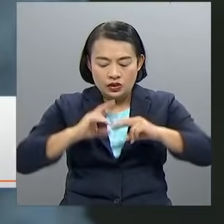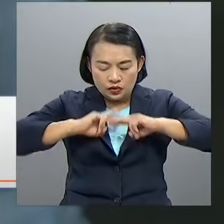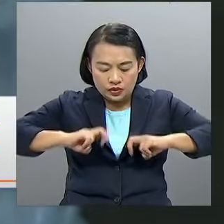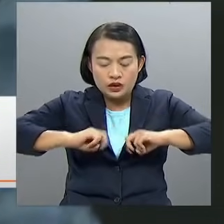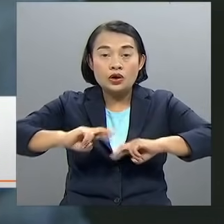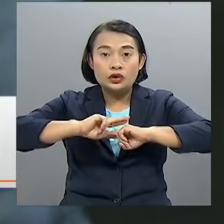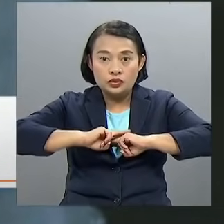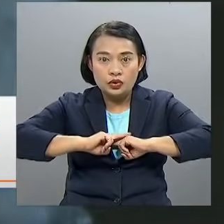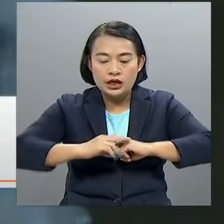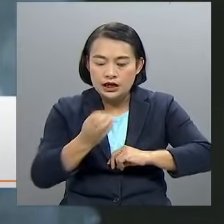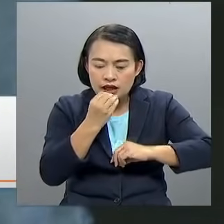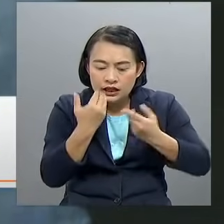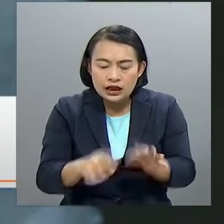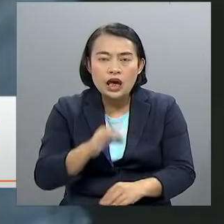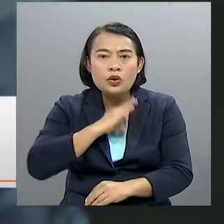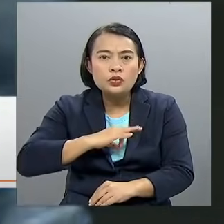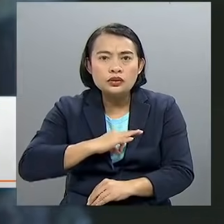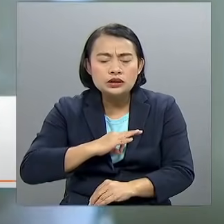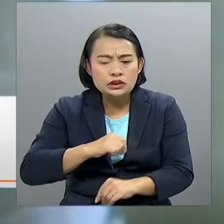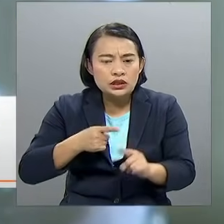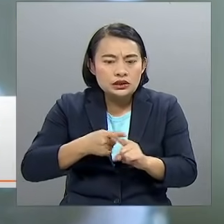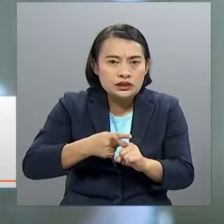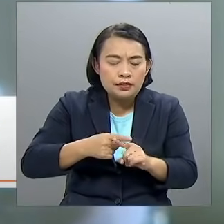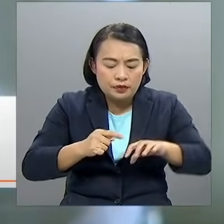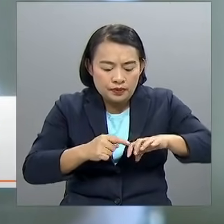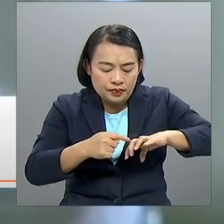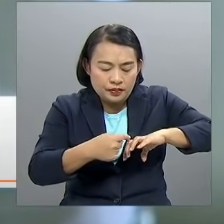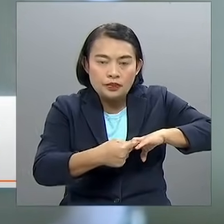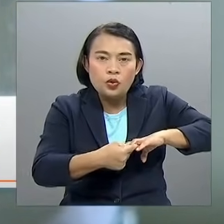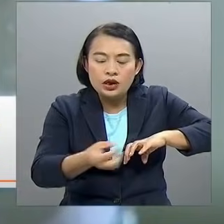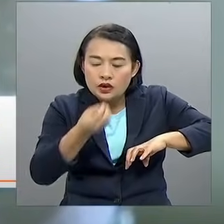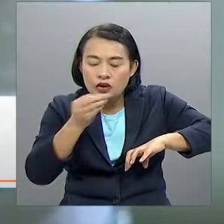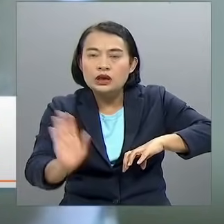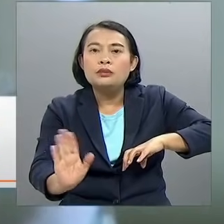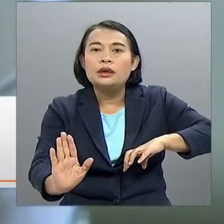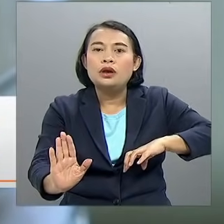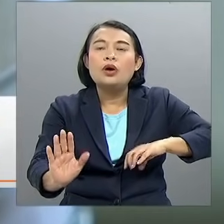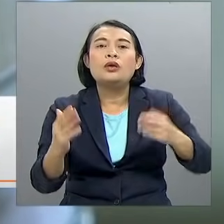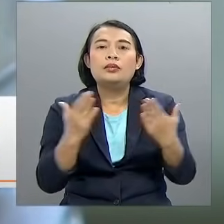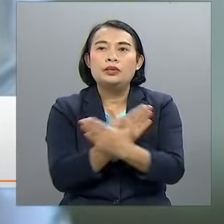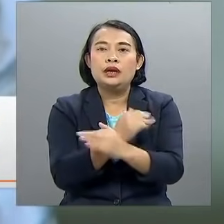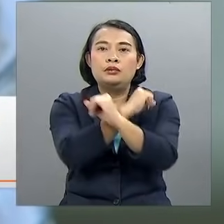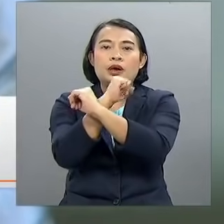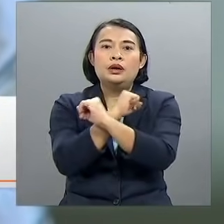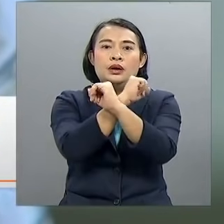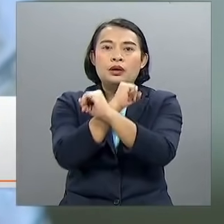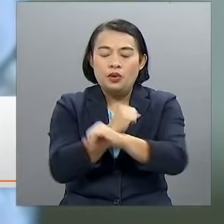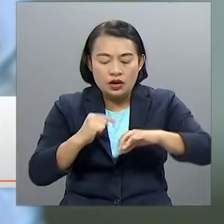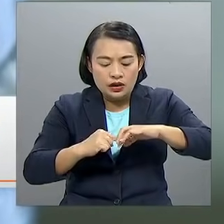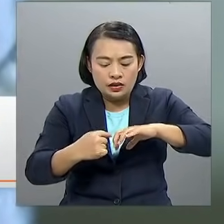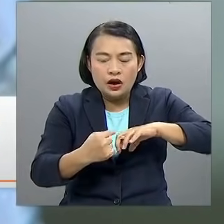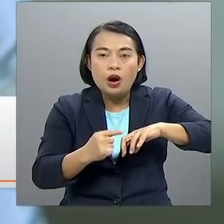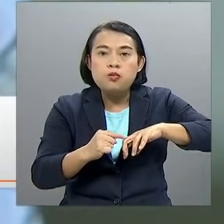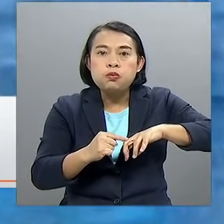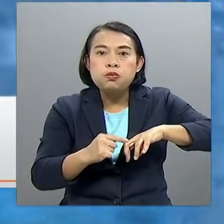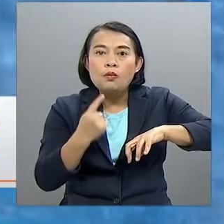ได้แล้วมีอาการปวดข้อหรือว่าข้อมันอักเสบขึ้นมาเนี่ยก็ให้หลีกเลี่ยงอาหารชนิดนั้นซะเพื่อเป็นการป้องกันข้ออักเสบหรือโรคเก๊าท์ครับสำหรับ